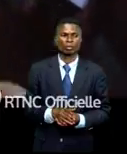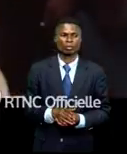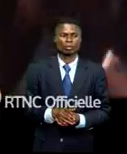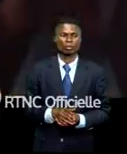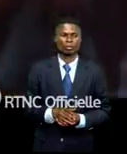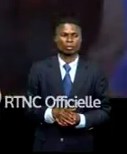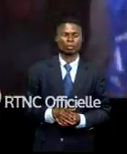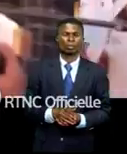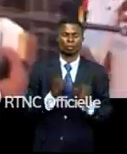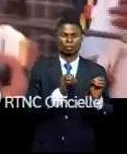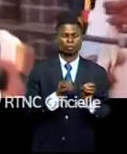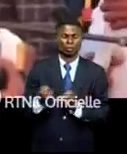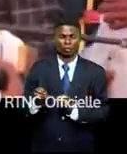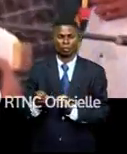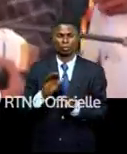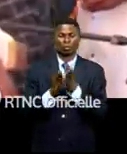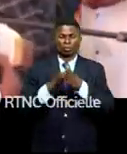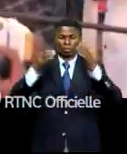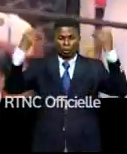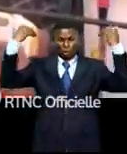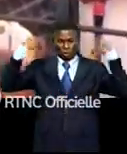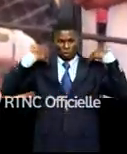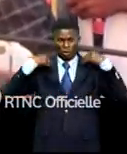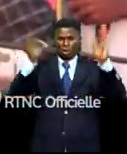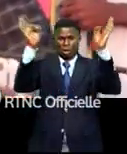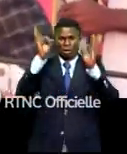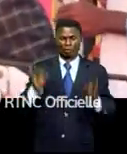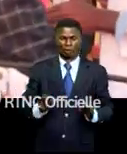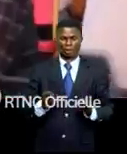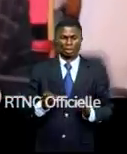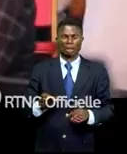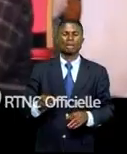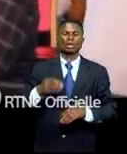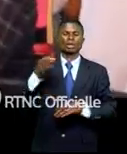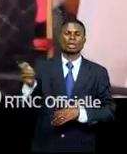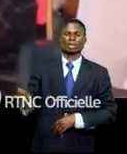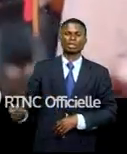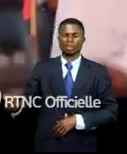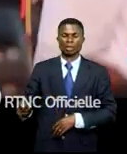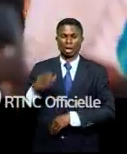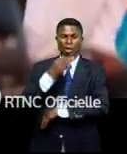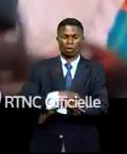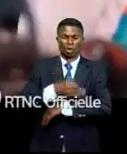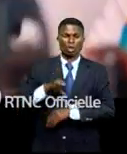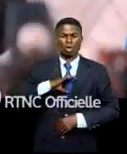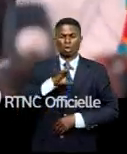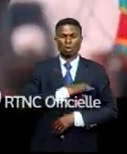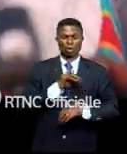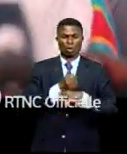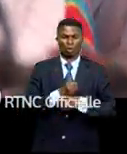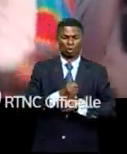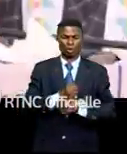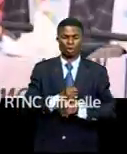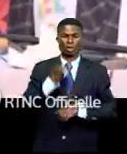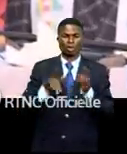Kassanda qui présidera à la destinée de la Fédération de l'UDPS Moamba. Seul, le comité installé par le chef de l'exécutif national